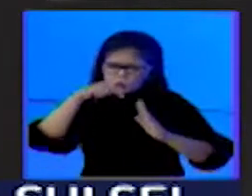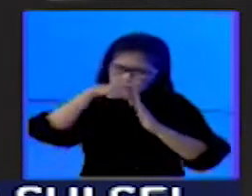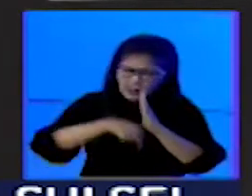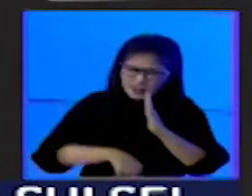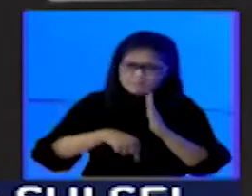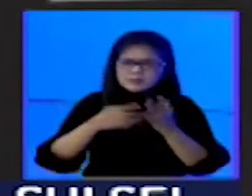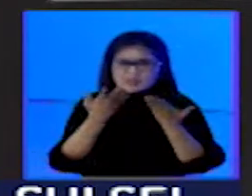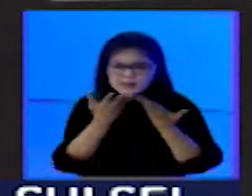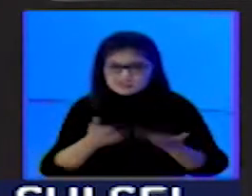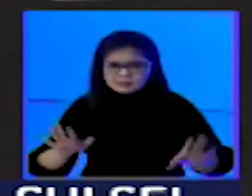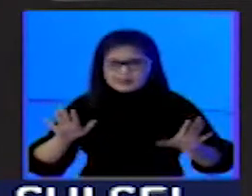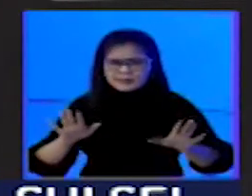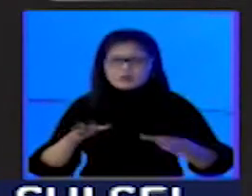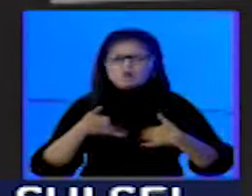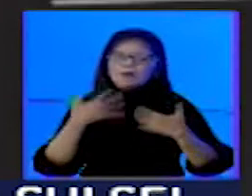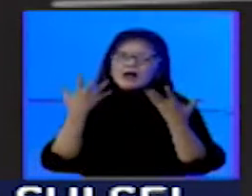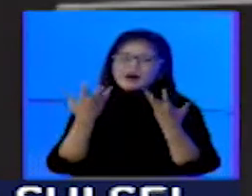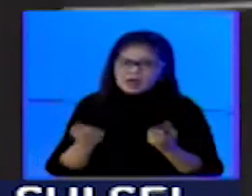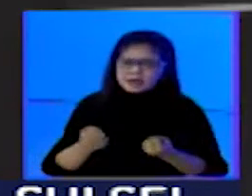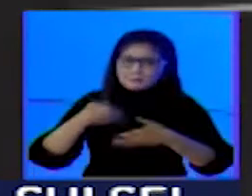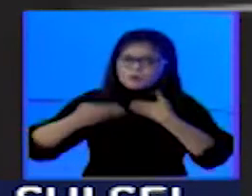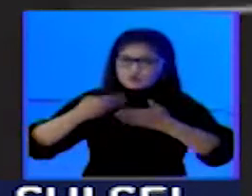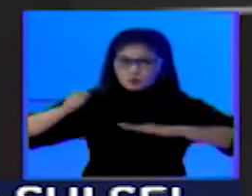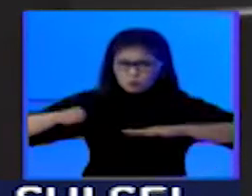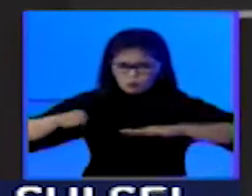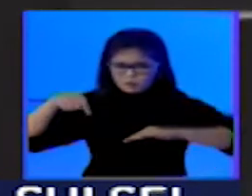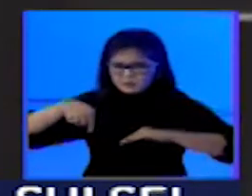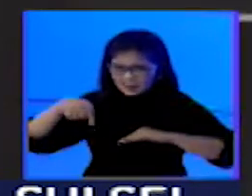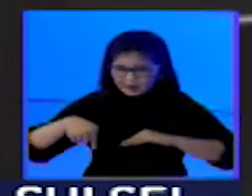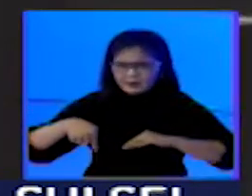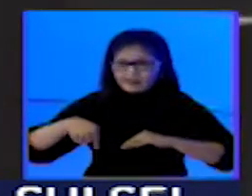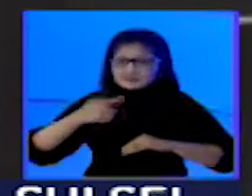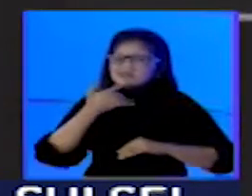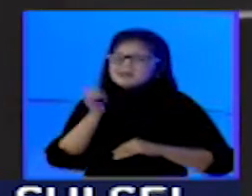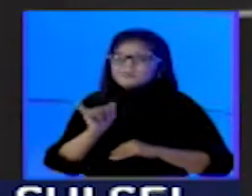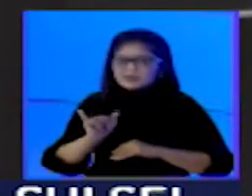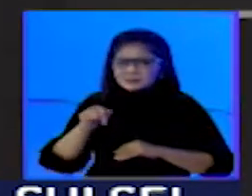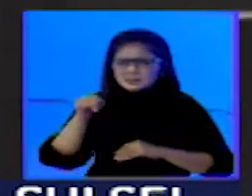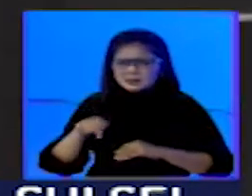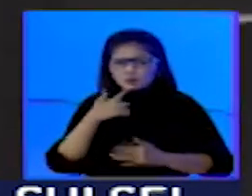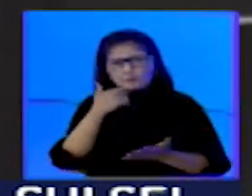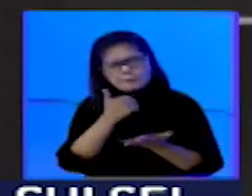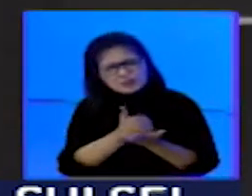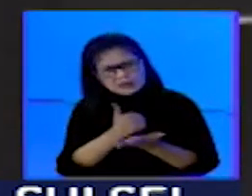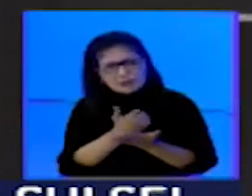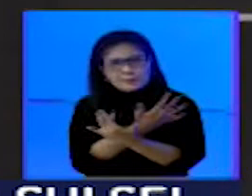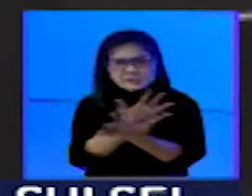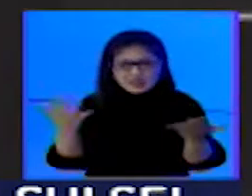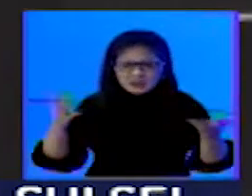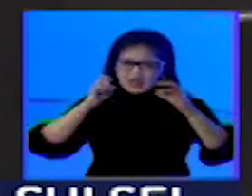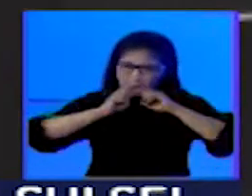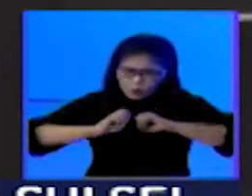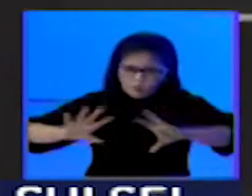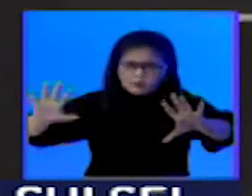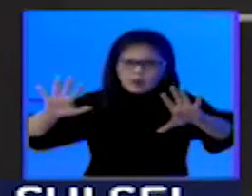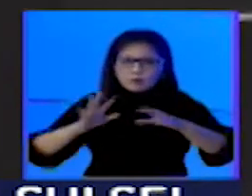kita, penegakan hukum yang kita laksanakan ini betul-betul untuk kepentingan masyarakat yang lebih luas. Nah, artinya